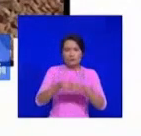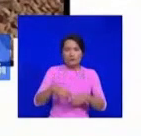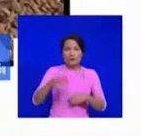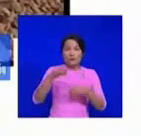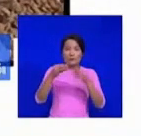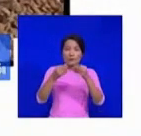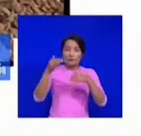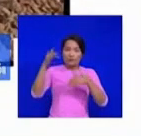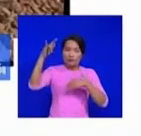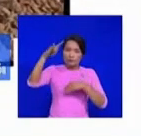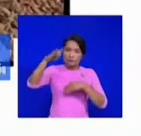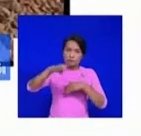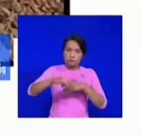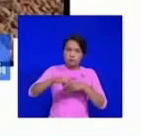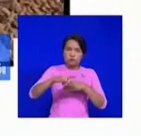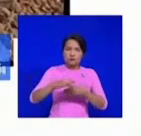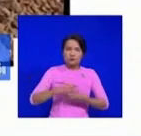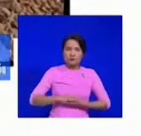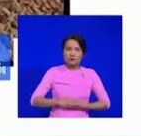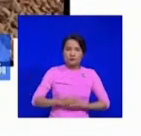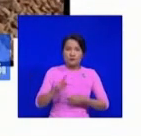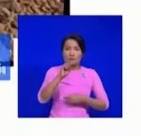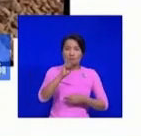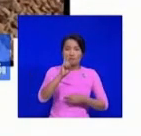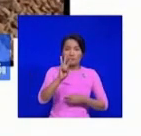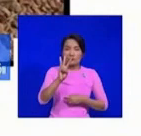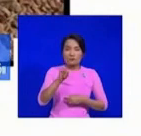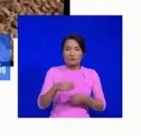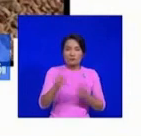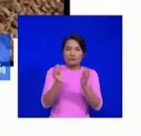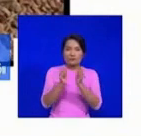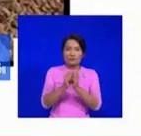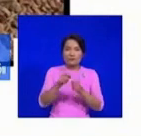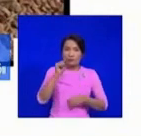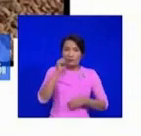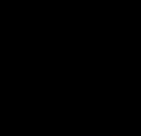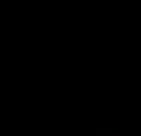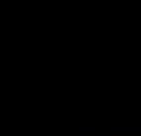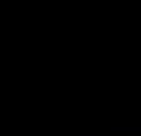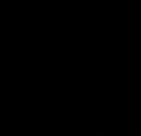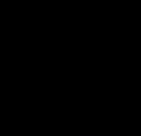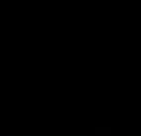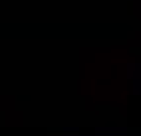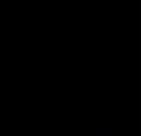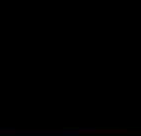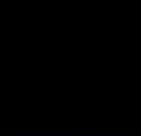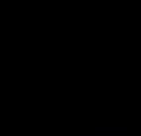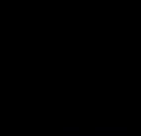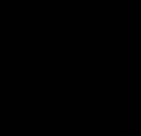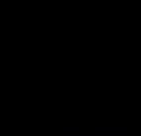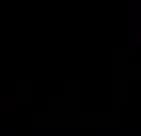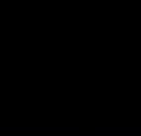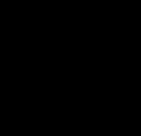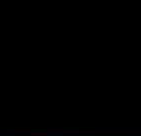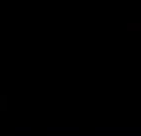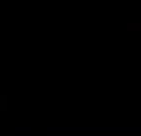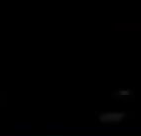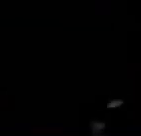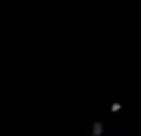ามันถูก เป็นฉากการรบที่เรากำลังได้เห็นนะคะก็คือการใช้ โดรนแล้วก็มีการโจมตีการ มา